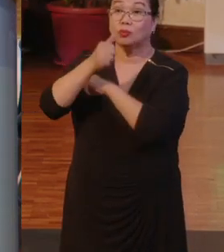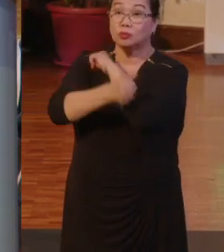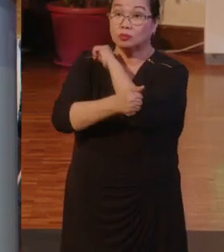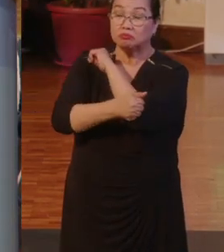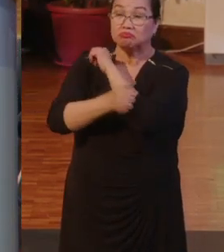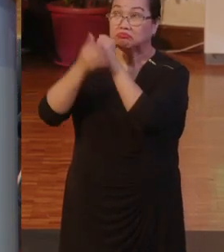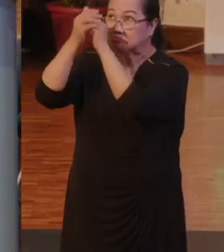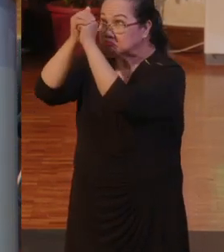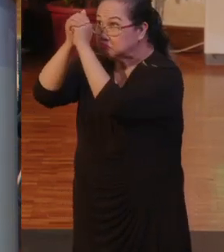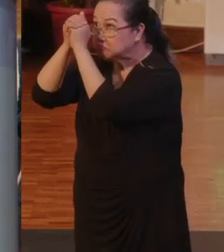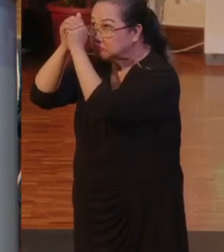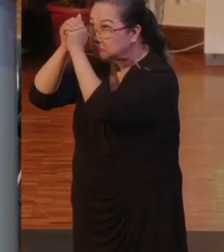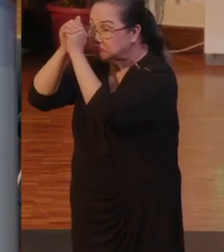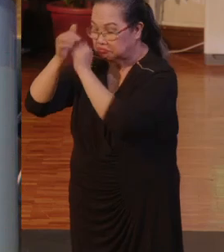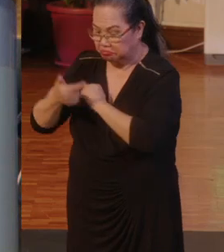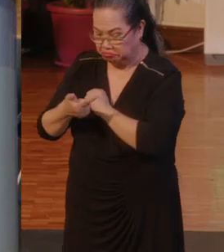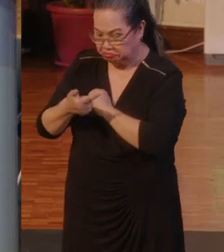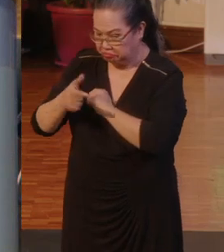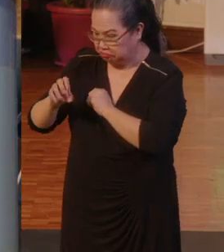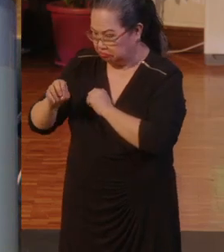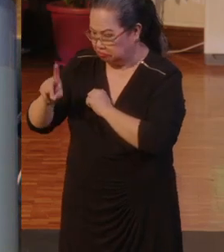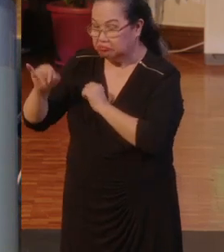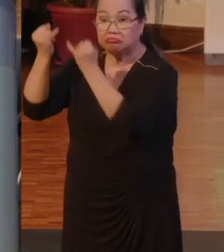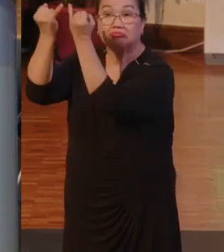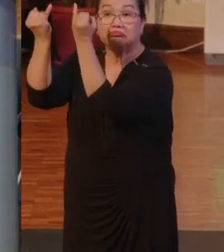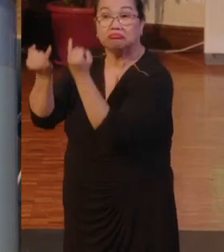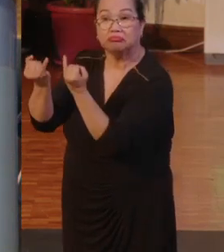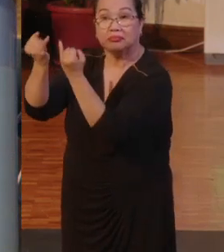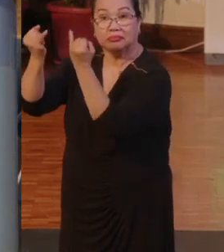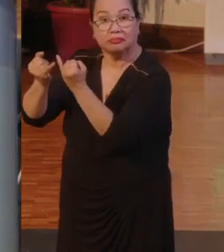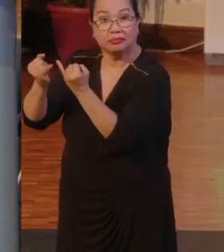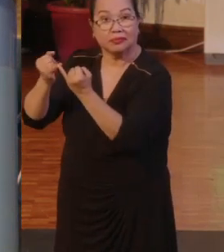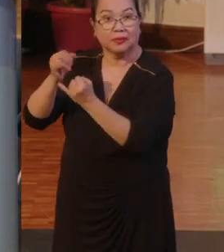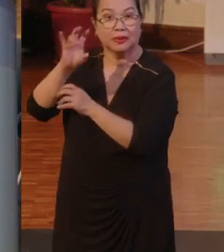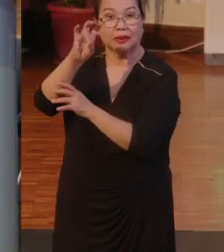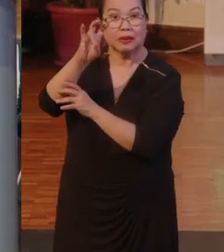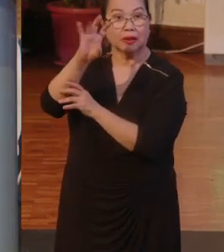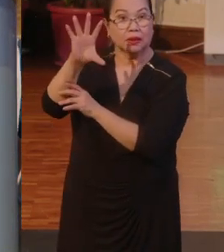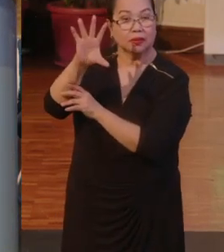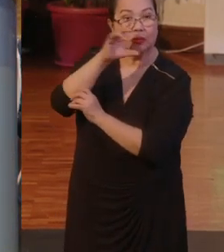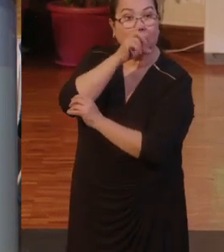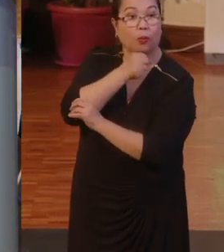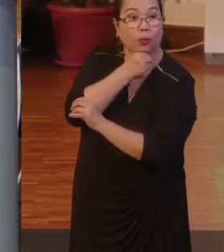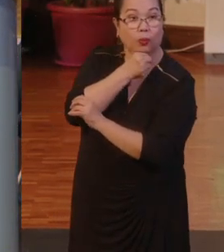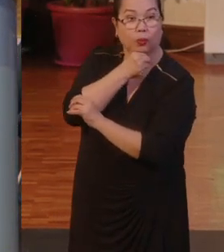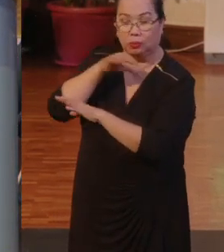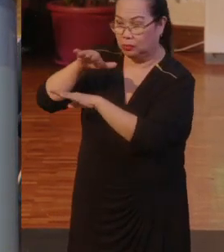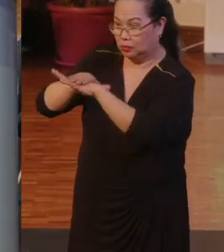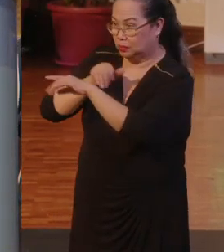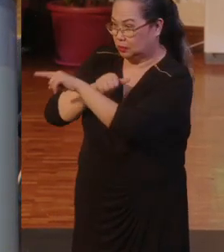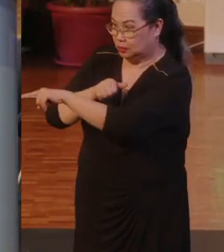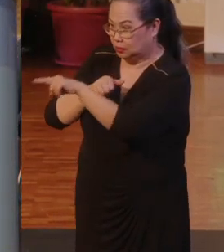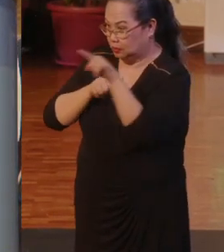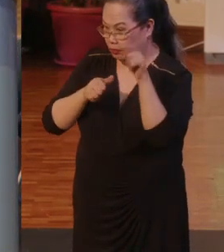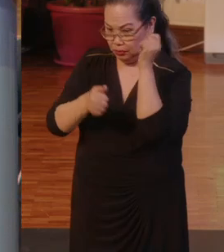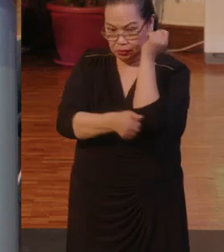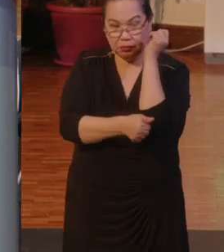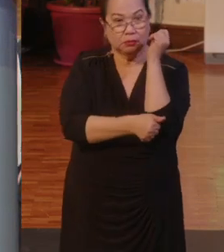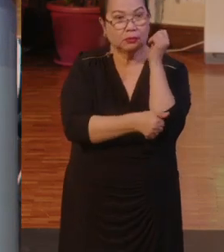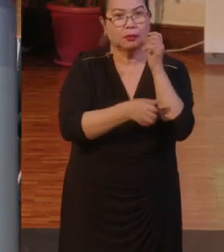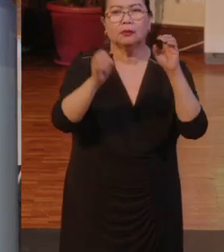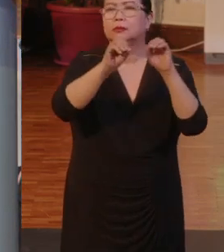sa Diyos-Diyusan. 75 years old na po siya nung siya'y tinawag ng ating Diyos. Wala